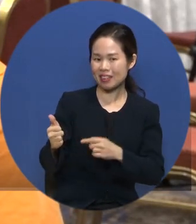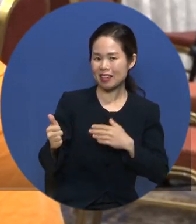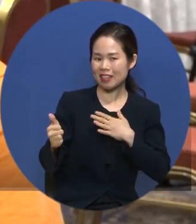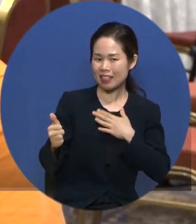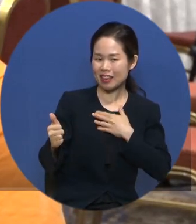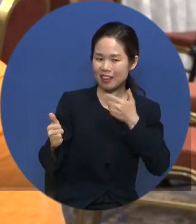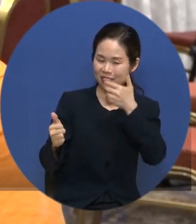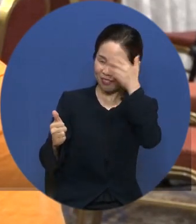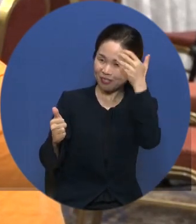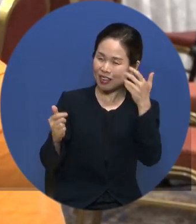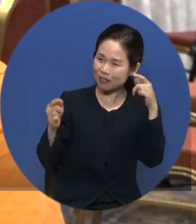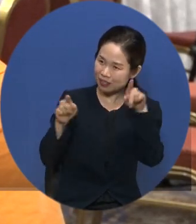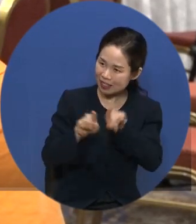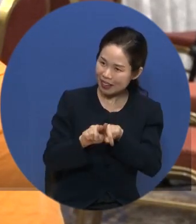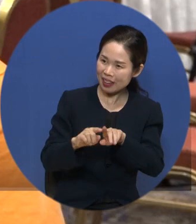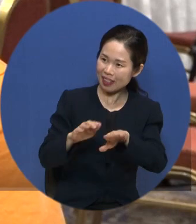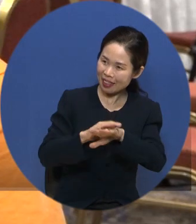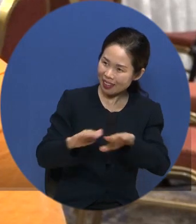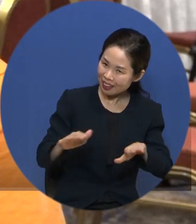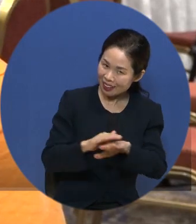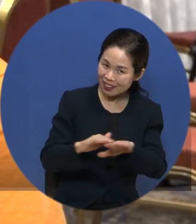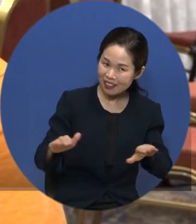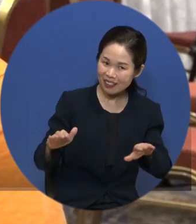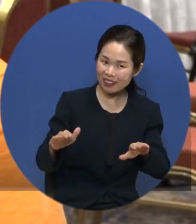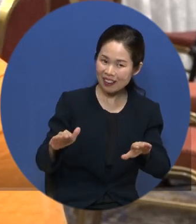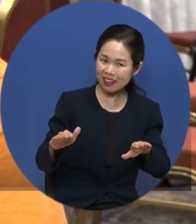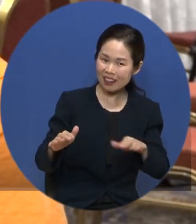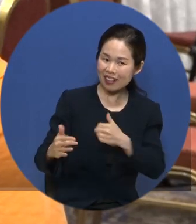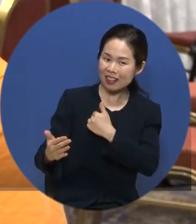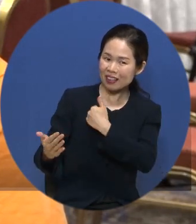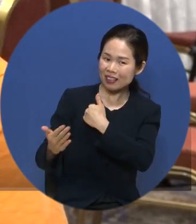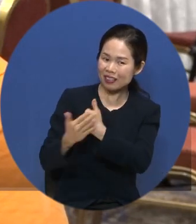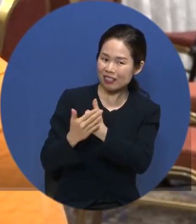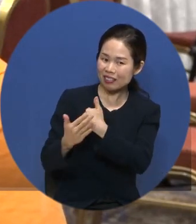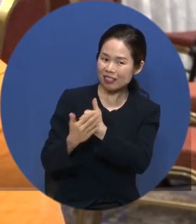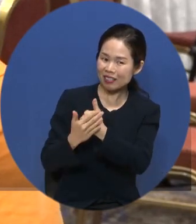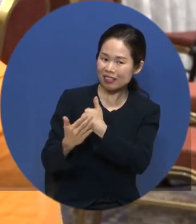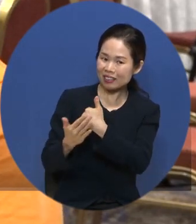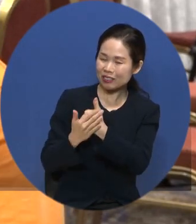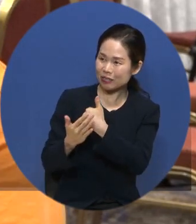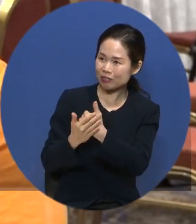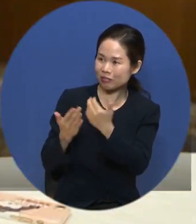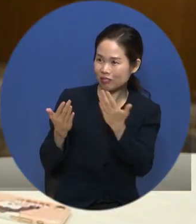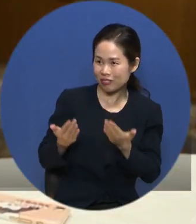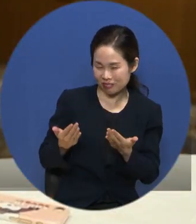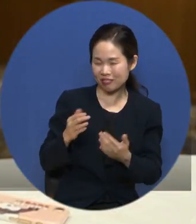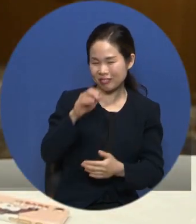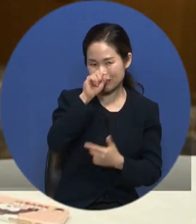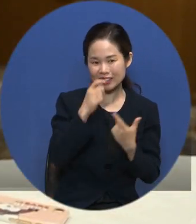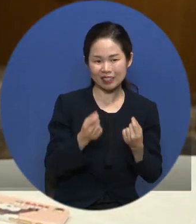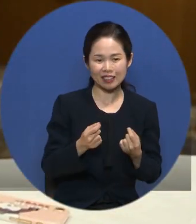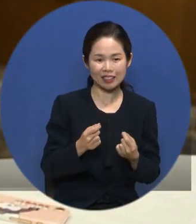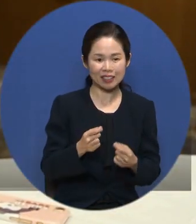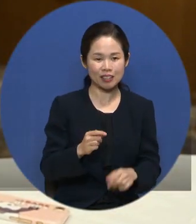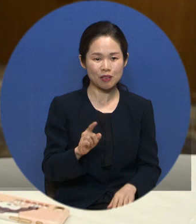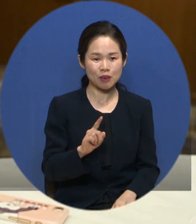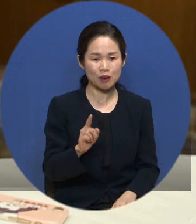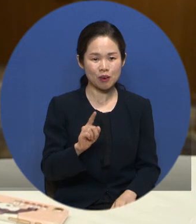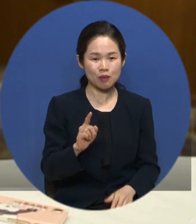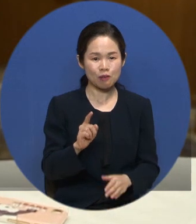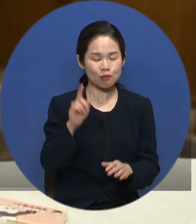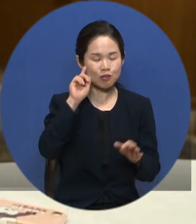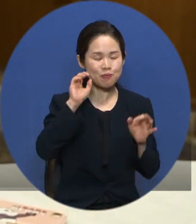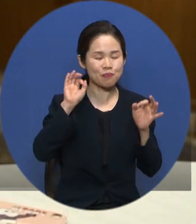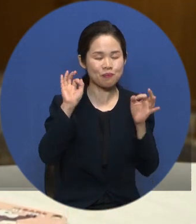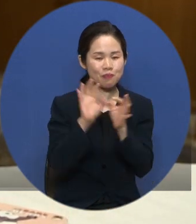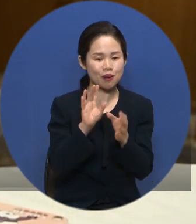같이 해결해 나가면서 도움을 줬으면 좋겠습니다. 예상치 못한 그런 만남을